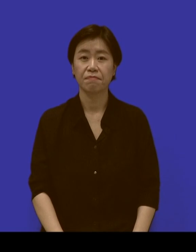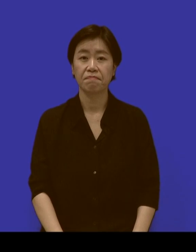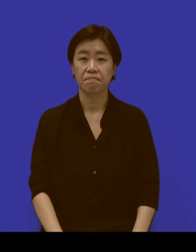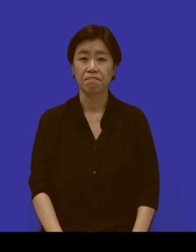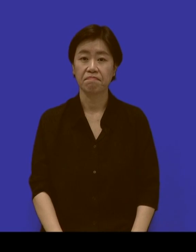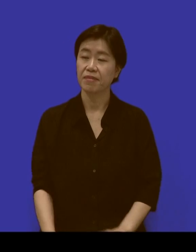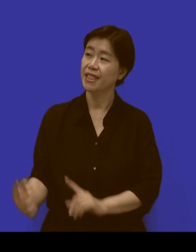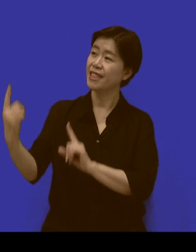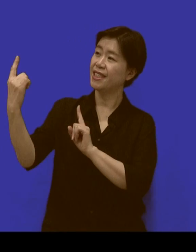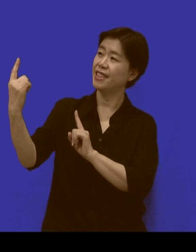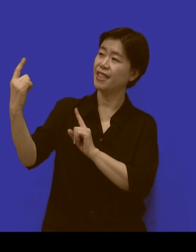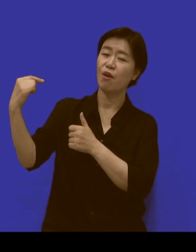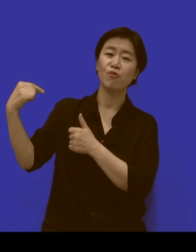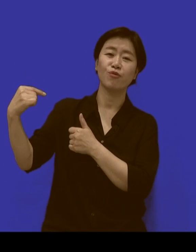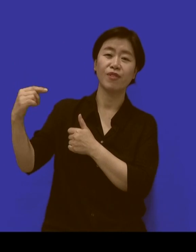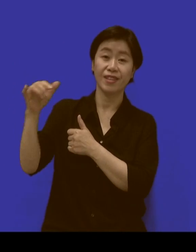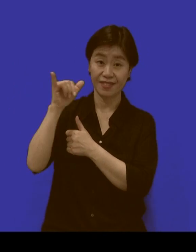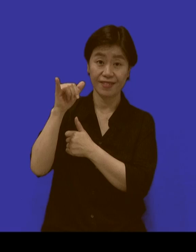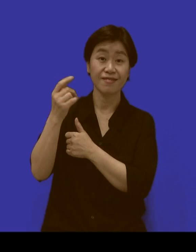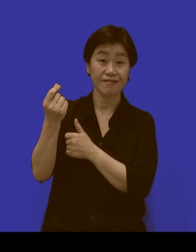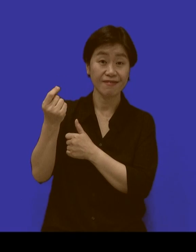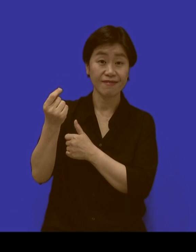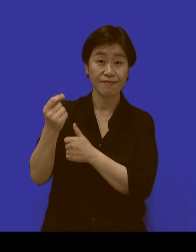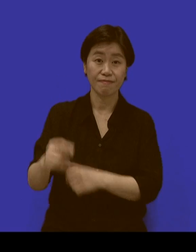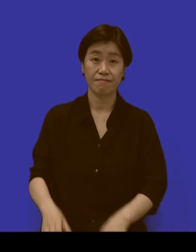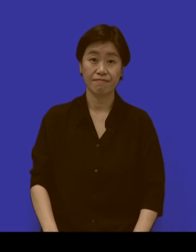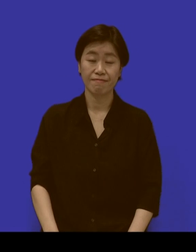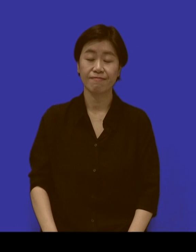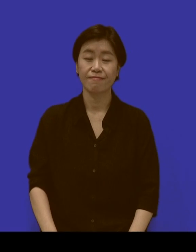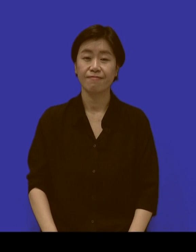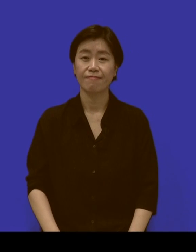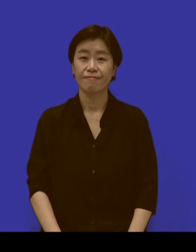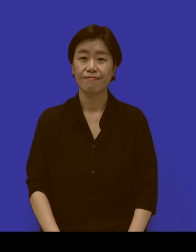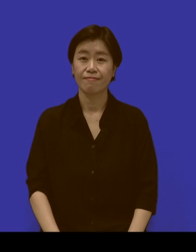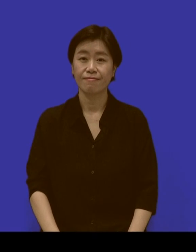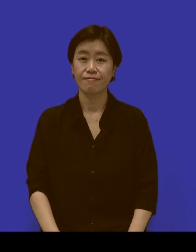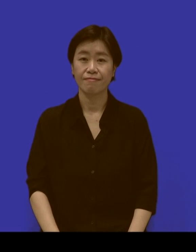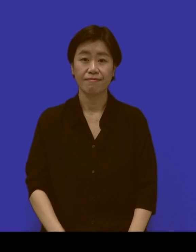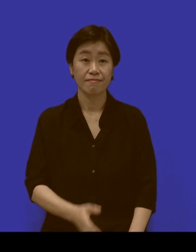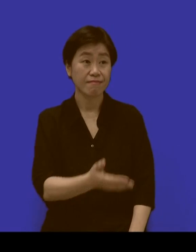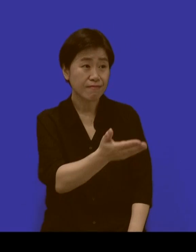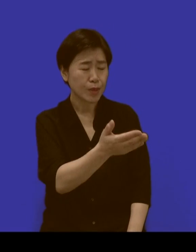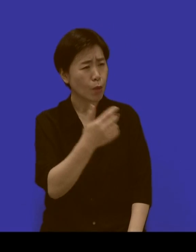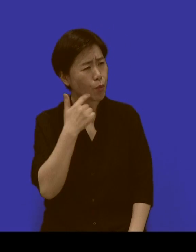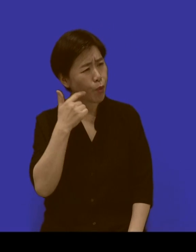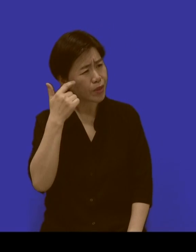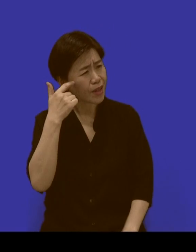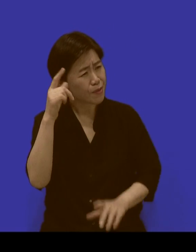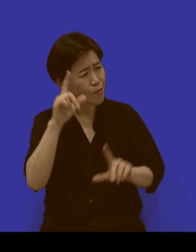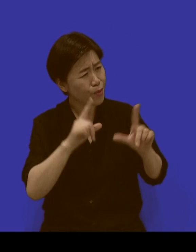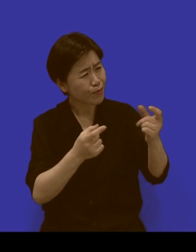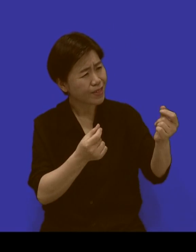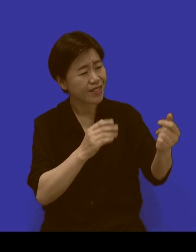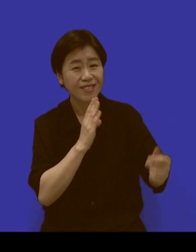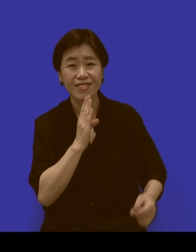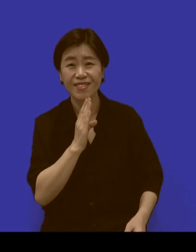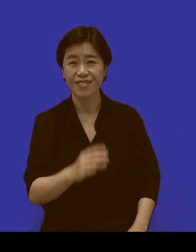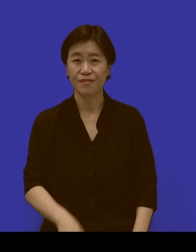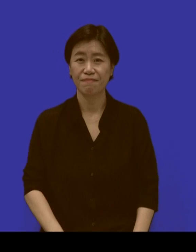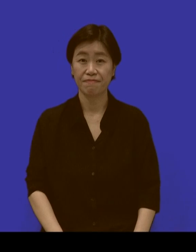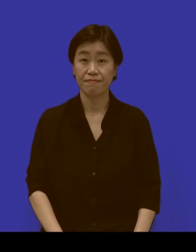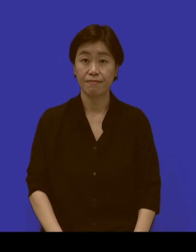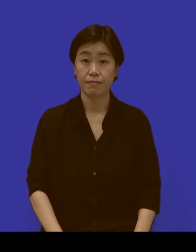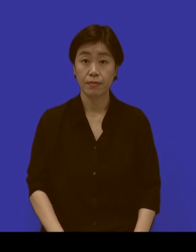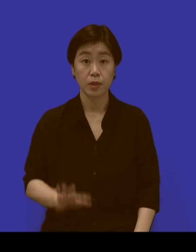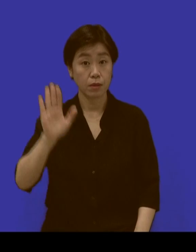1대1 과외를 받고 있는 것 같아요. 네. 개인 과외? 네. 지금 외모 보면 살짝 목사님 같기도 해요. 약간. 예, 약간. 아니,